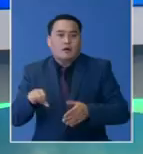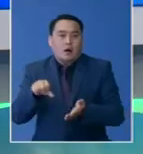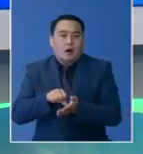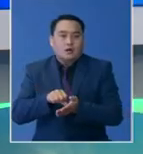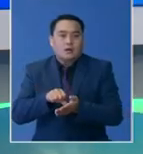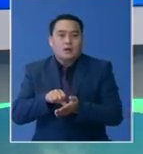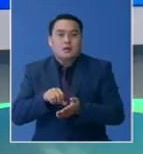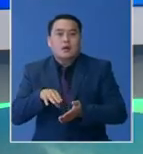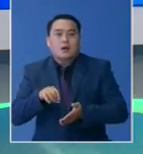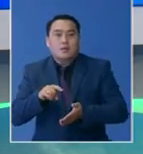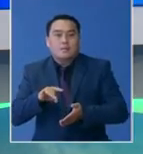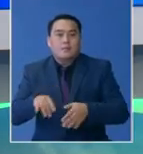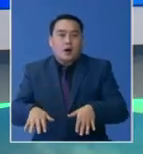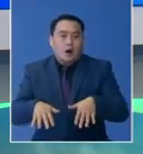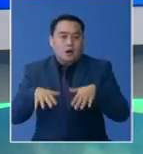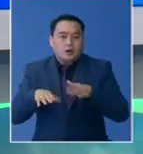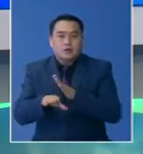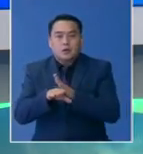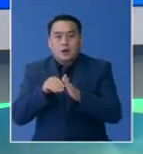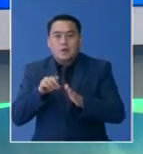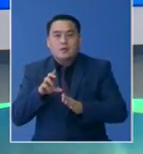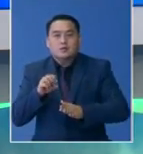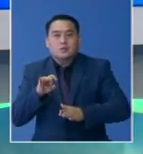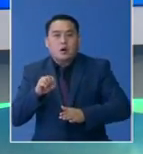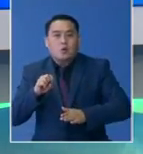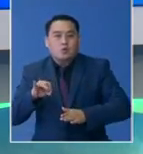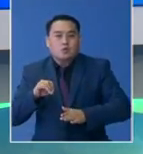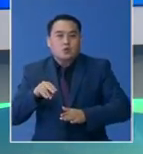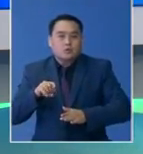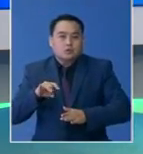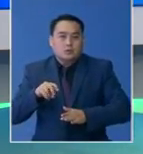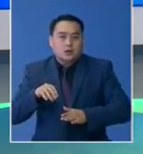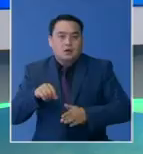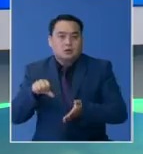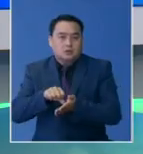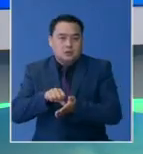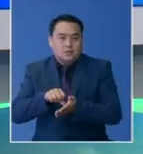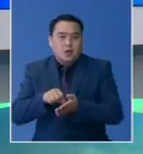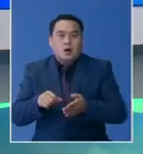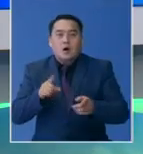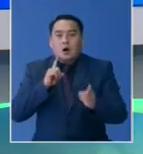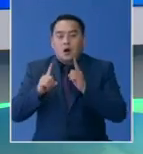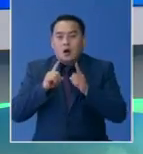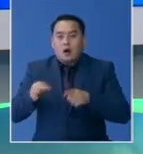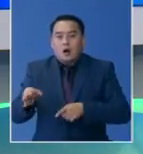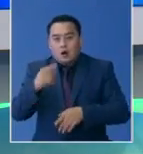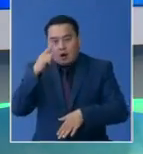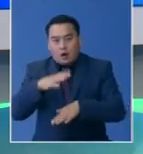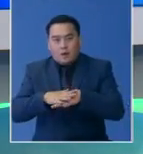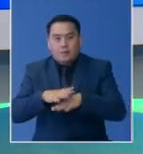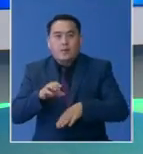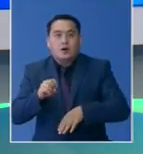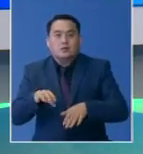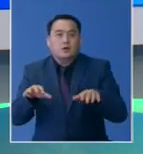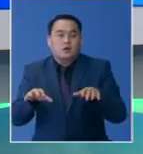Қазақстан Республикасының парламенті мәжілісінің депутаттары Бақытбек Смағұлов пен Юрий Тамошенколар қатысты. Басқосуға Алматы облысының әкімі Амандық